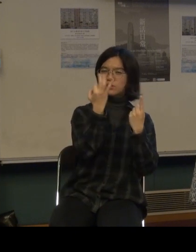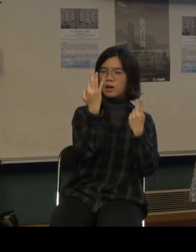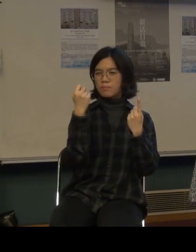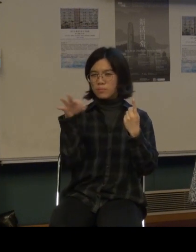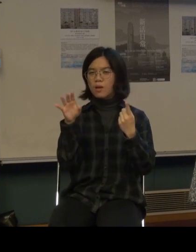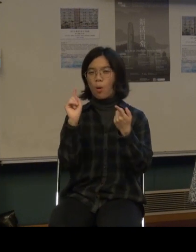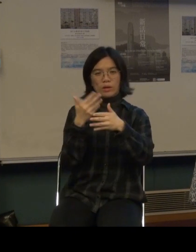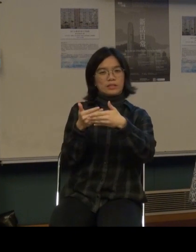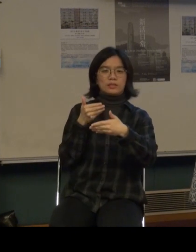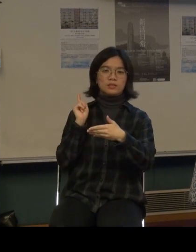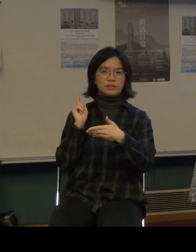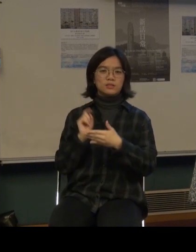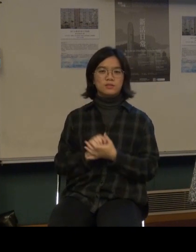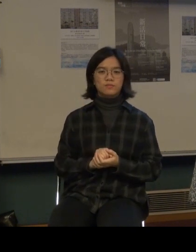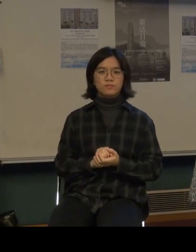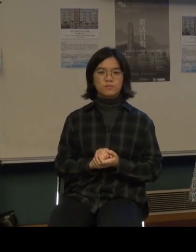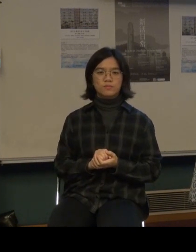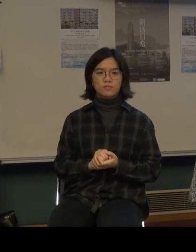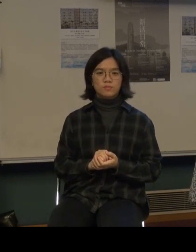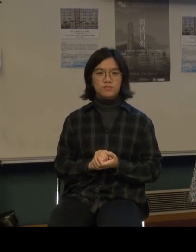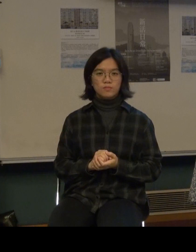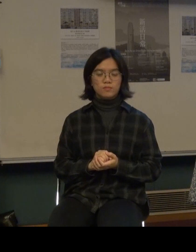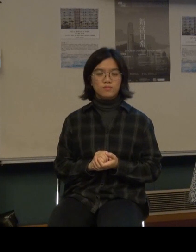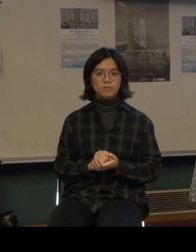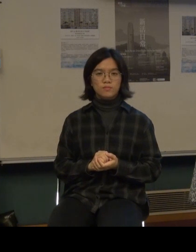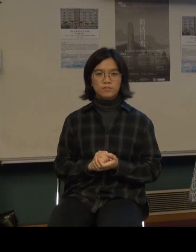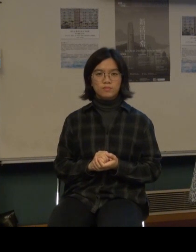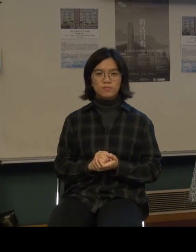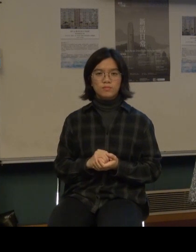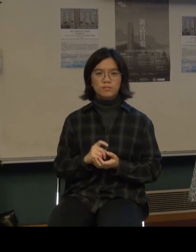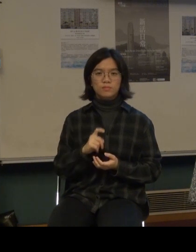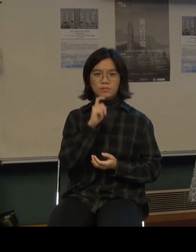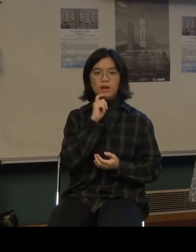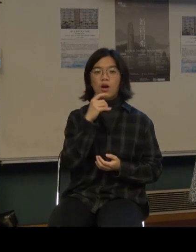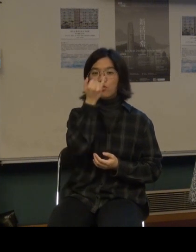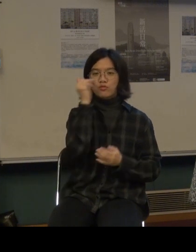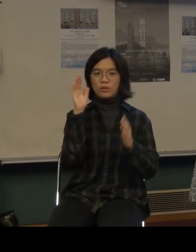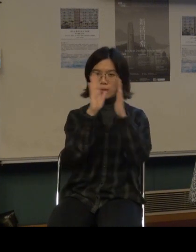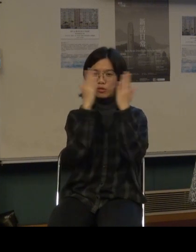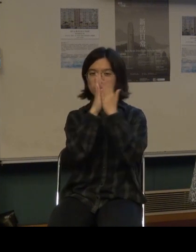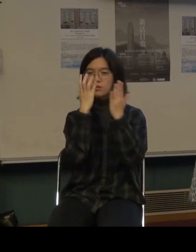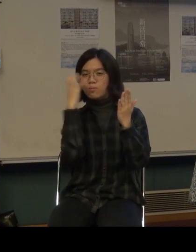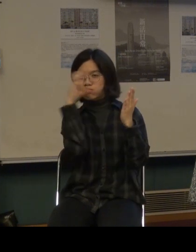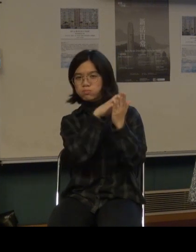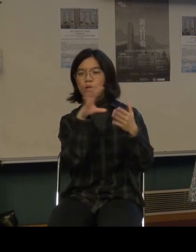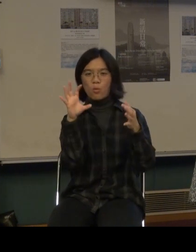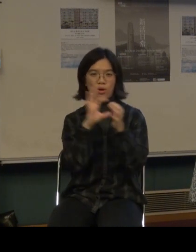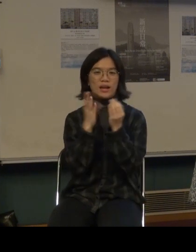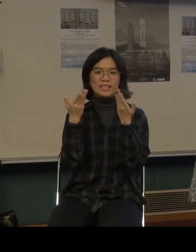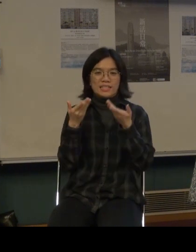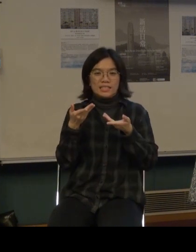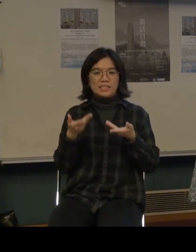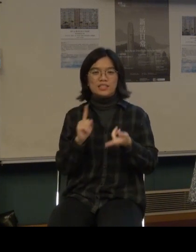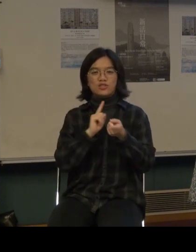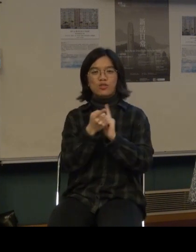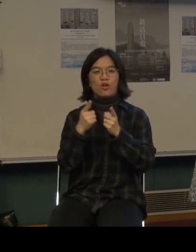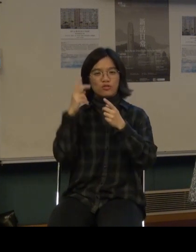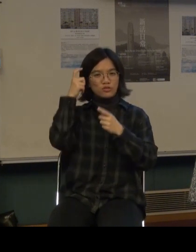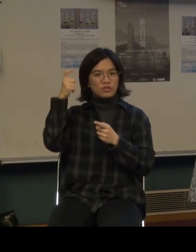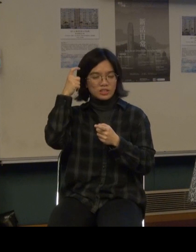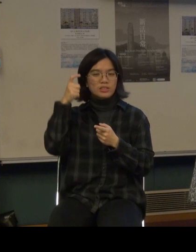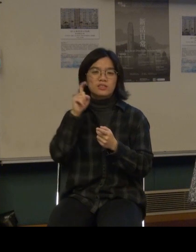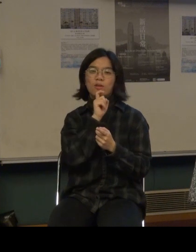點，其實呢都有一些關於現代主義建築的報導的，譬如在南華早報呢它都會報導，